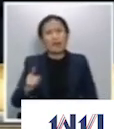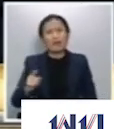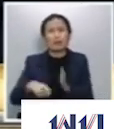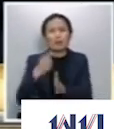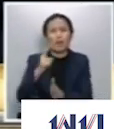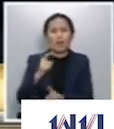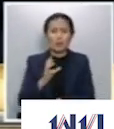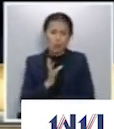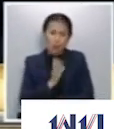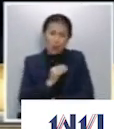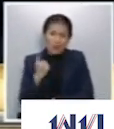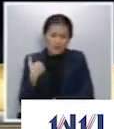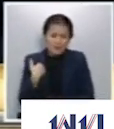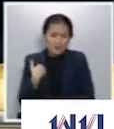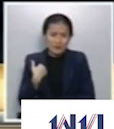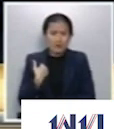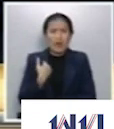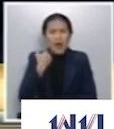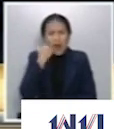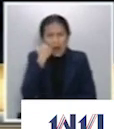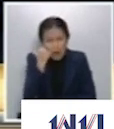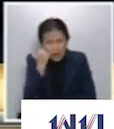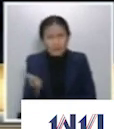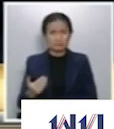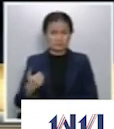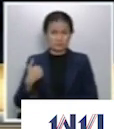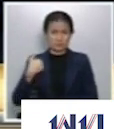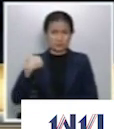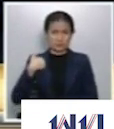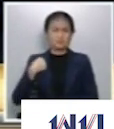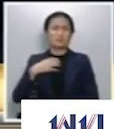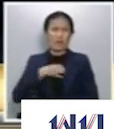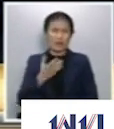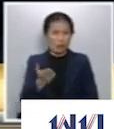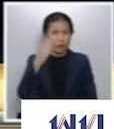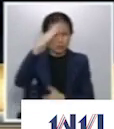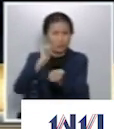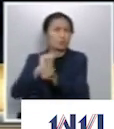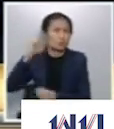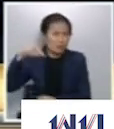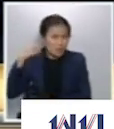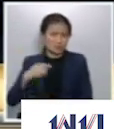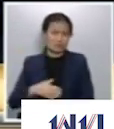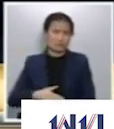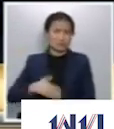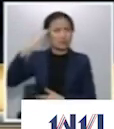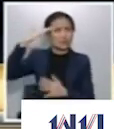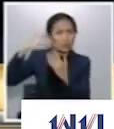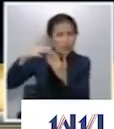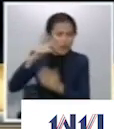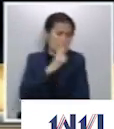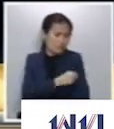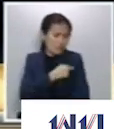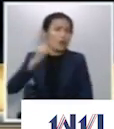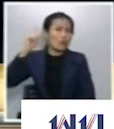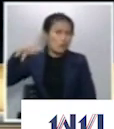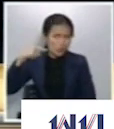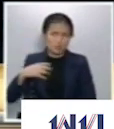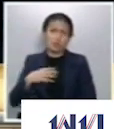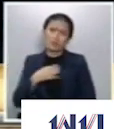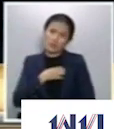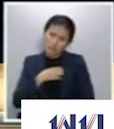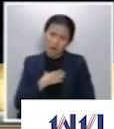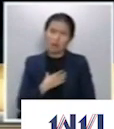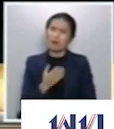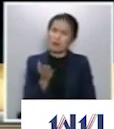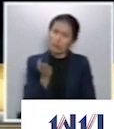ไม่มีความกังวลอายเพราะฉะนั้นผู้หน่วยงานที่เกี่ยวข้องต่างๆเหล่านี้นะคะท่านได้มีการประส